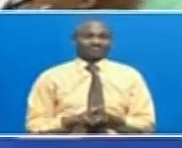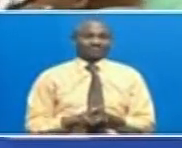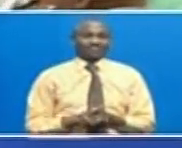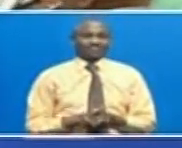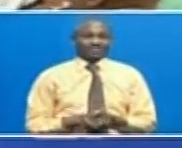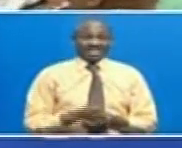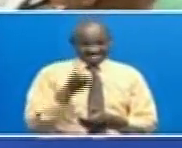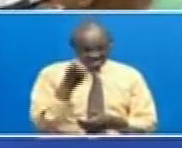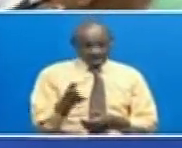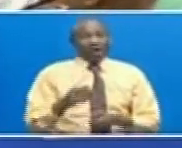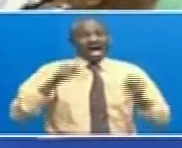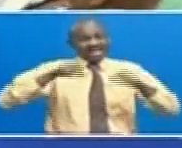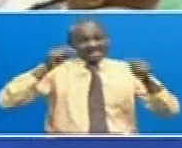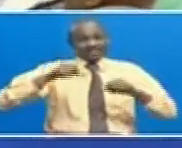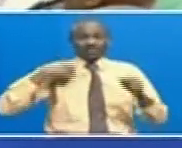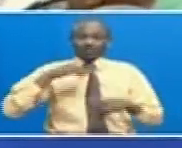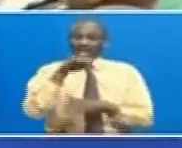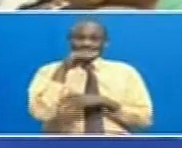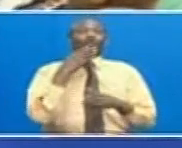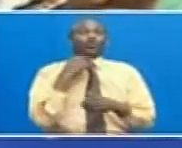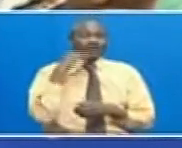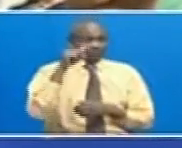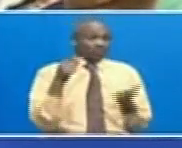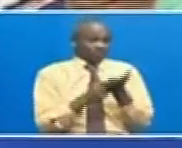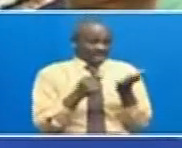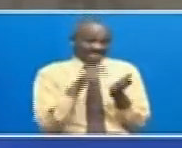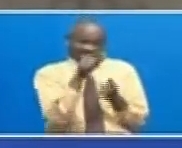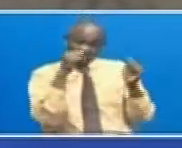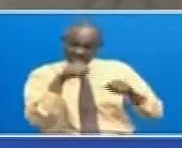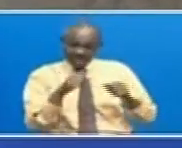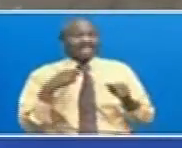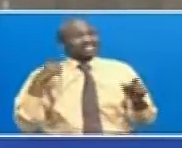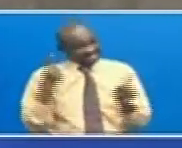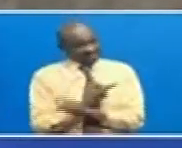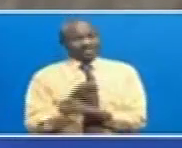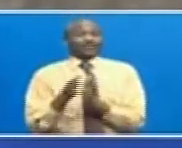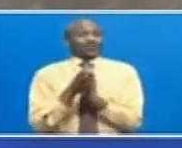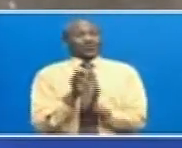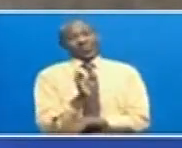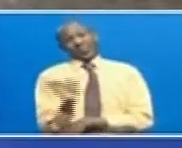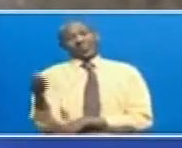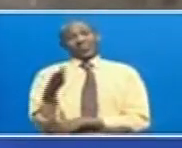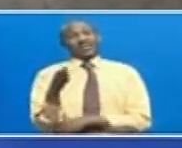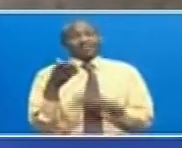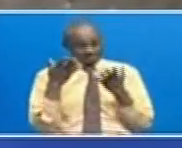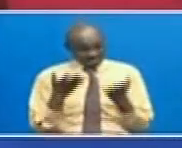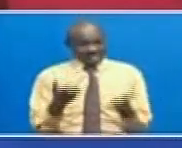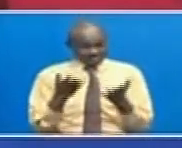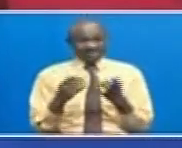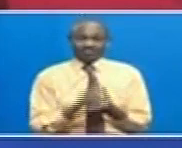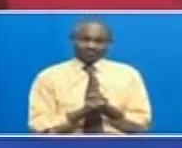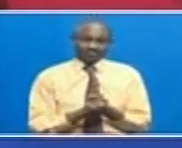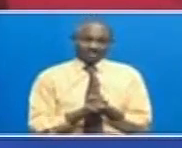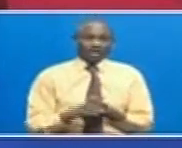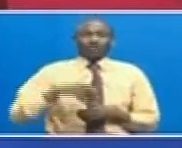Kitendawili cha mkataba wa kuagiza sukari kutoka nchini Uganda sasa kinaonekana kuchukua mkondo tofauti na pengine kinahitaji mji. Where